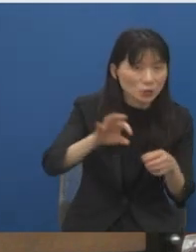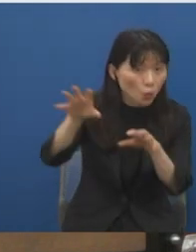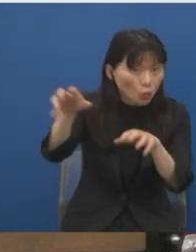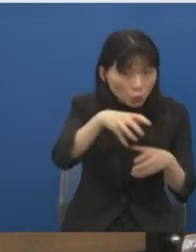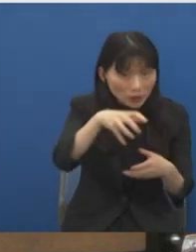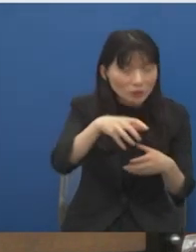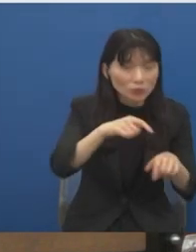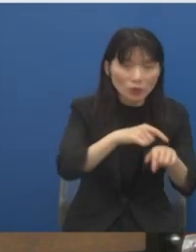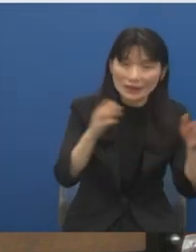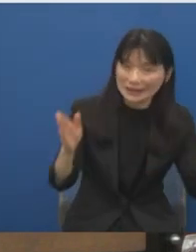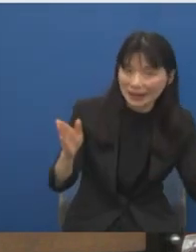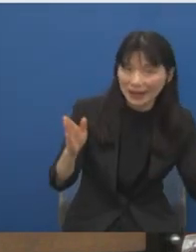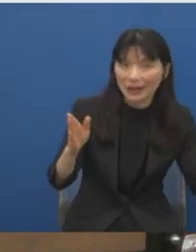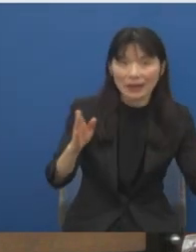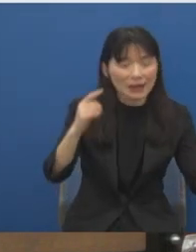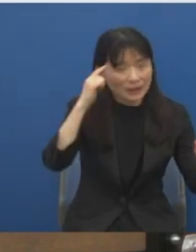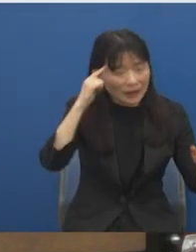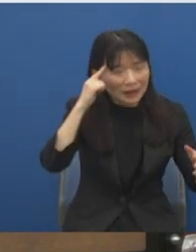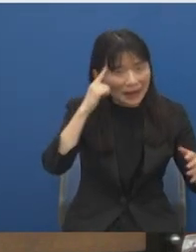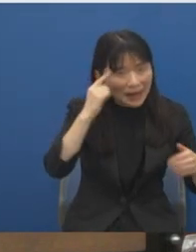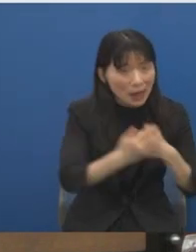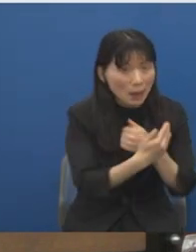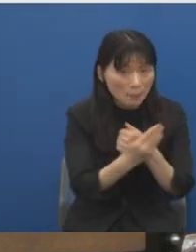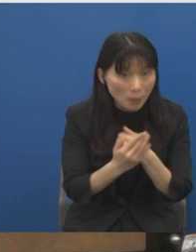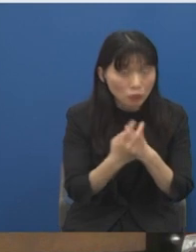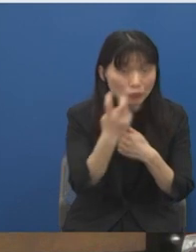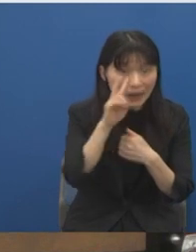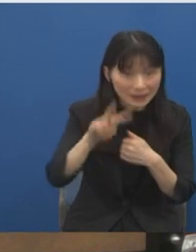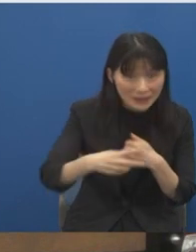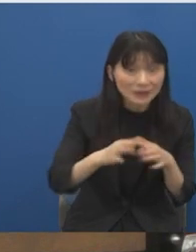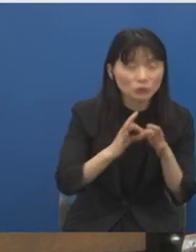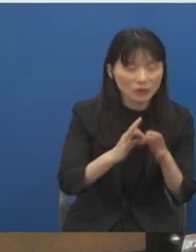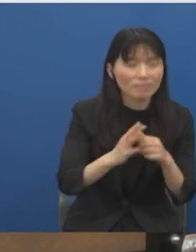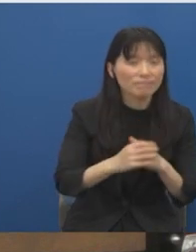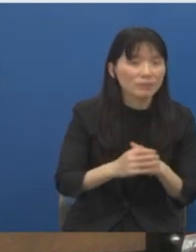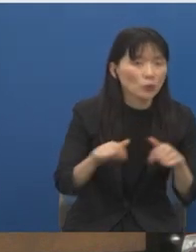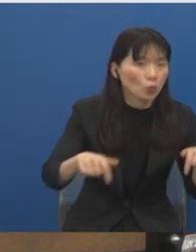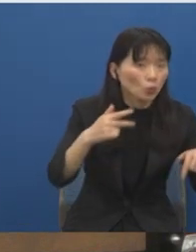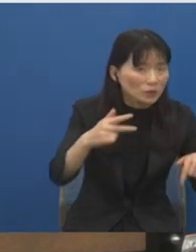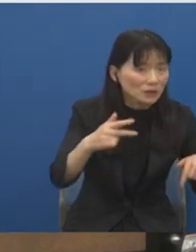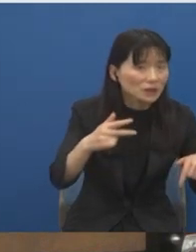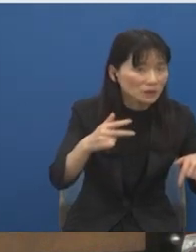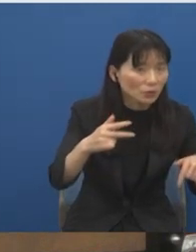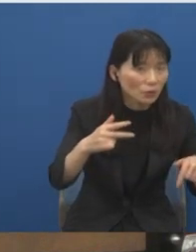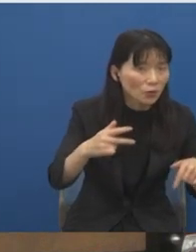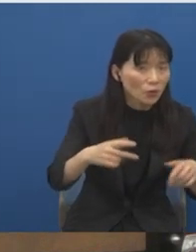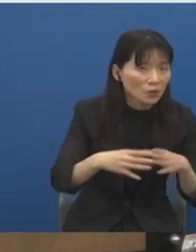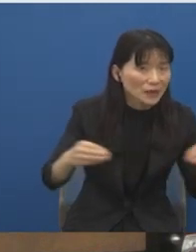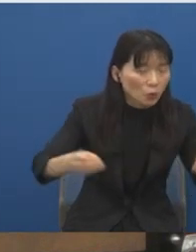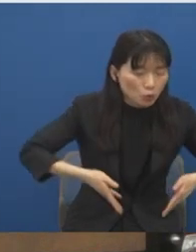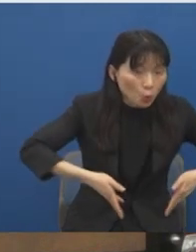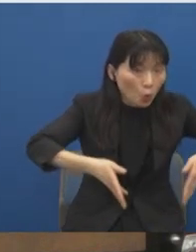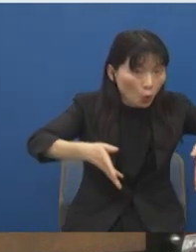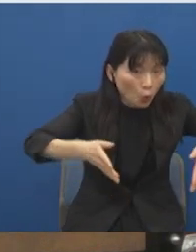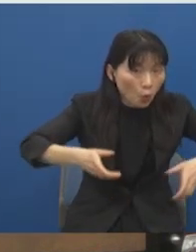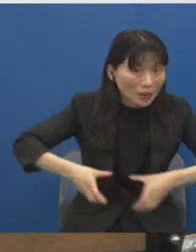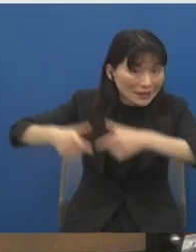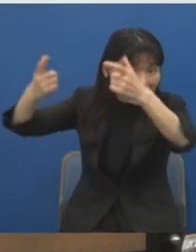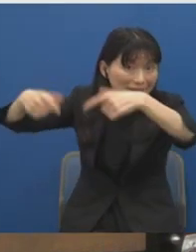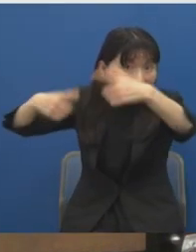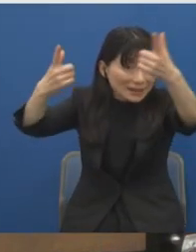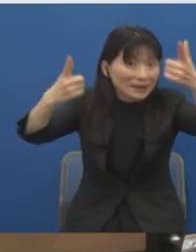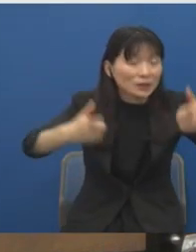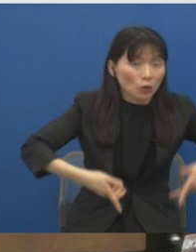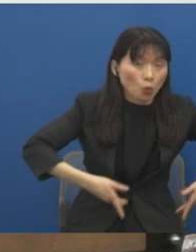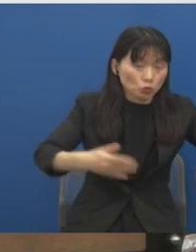を見越して維持管理を行う必要性、本市施策に対する全国道路、街路、交通情